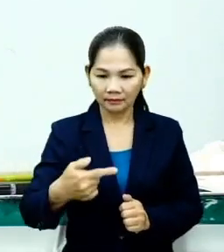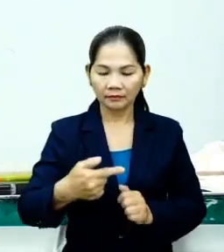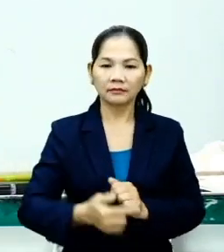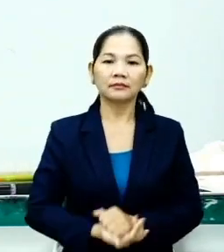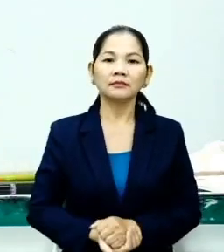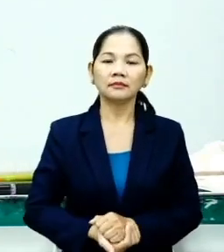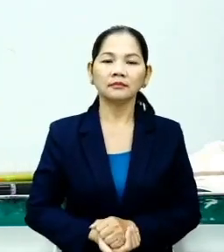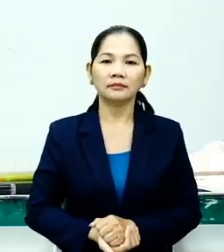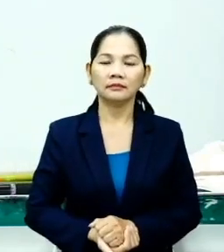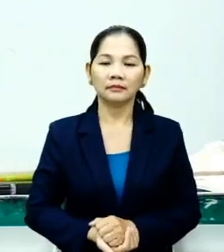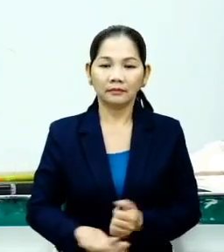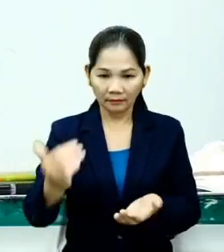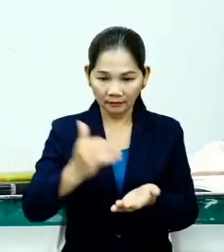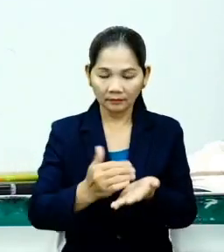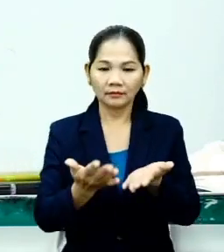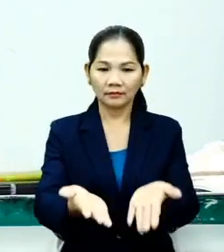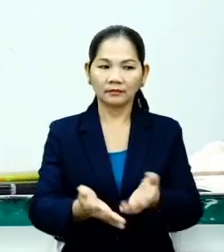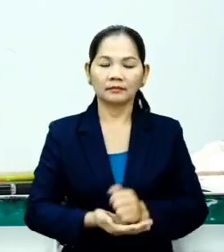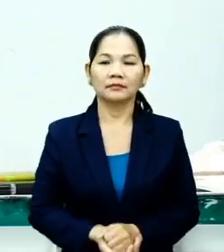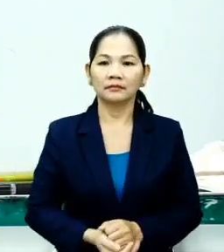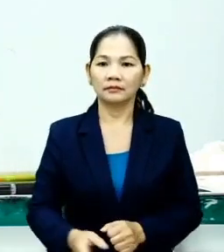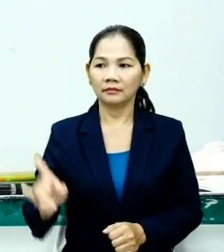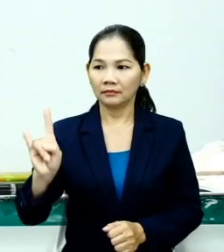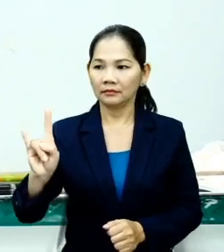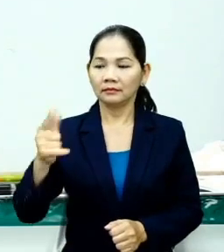chồ cha con bằng lơ số để luôn ấy